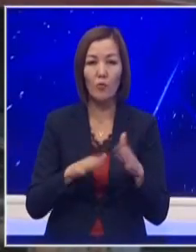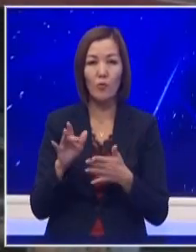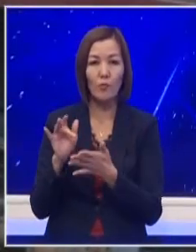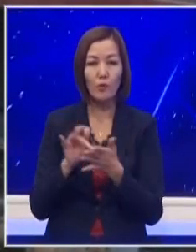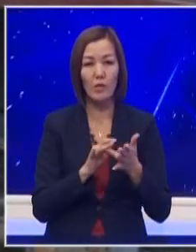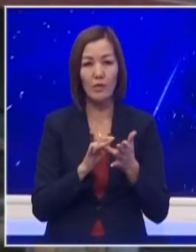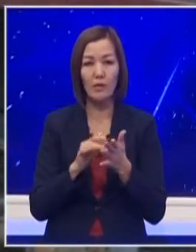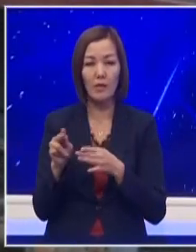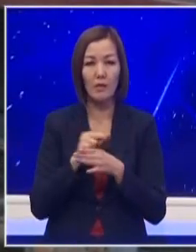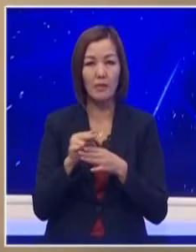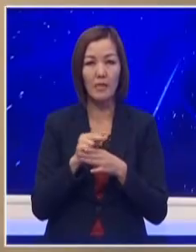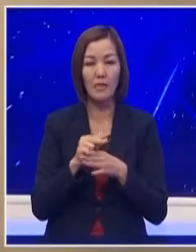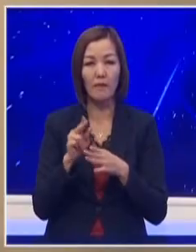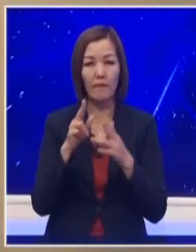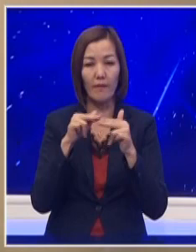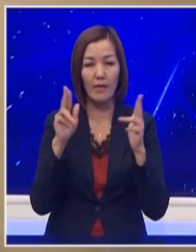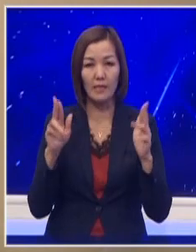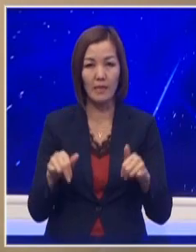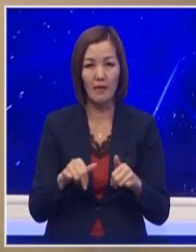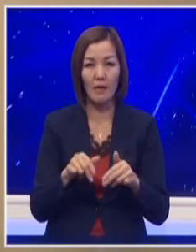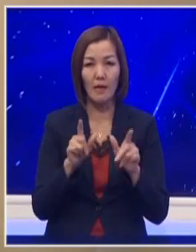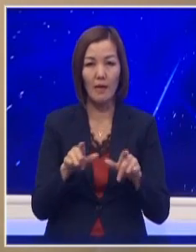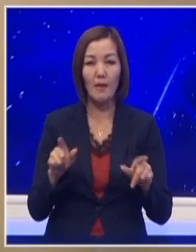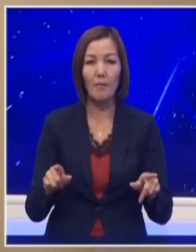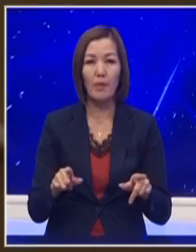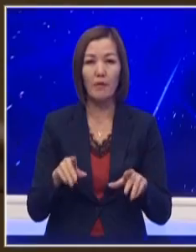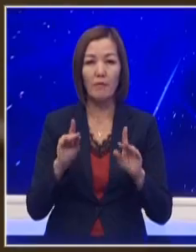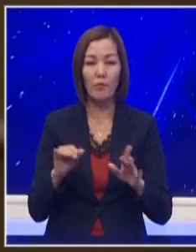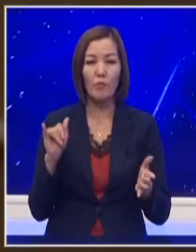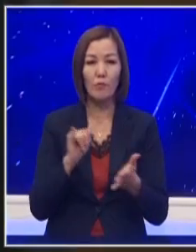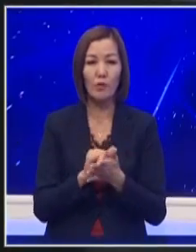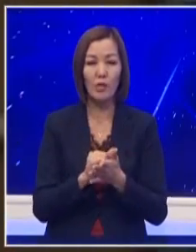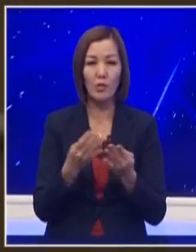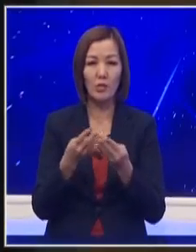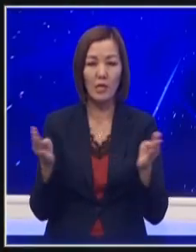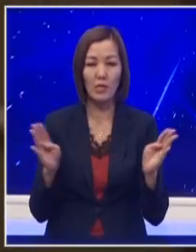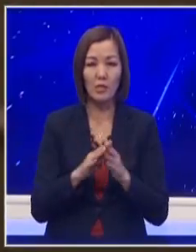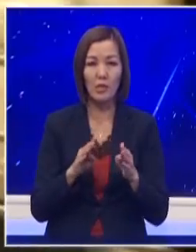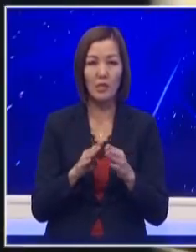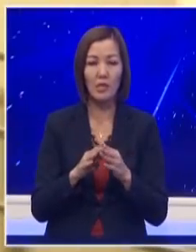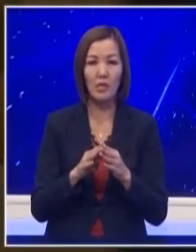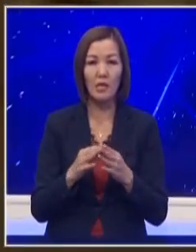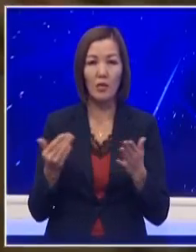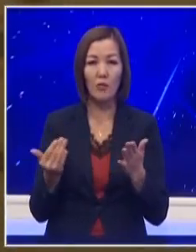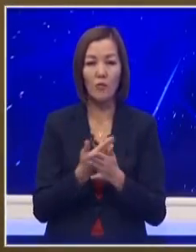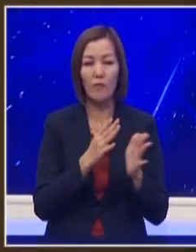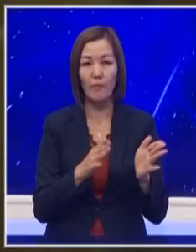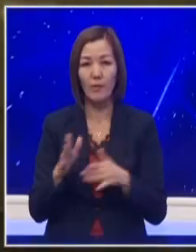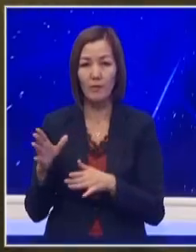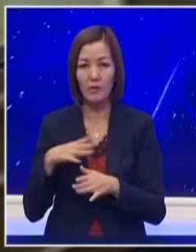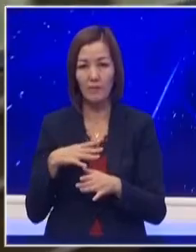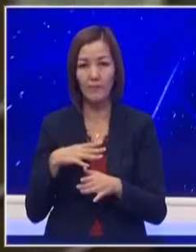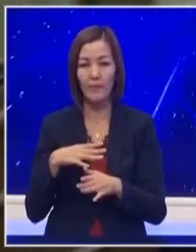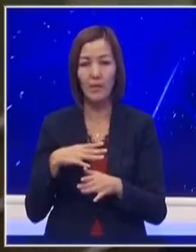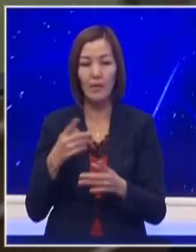путешествующих были отремонтированы здания вокзала и пассажирские платформы установлены ограждения поручни навесы проведено